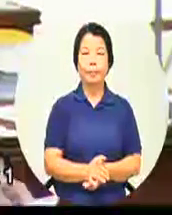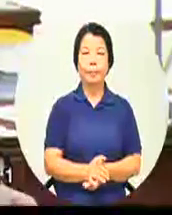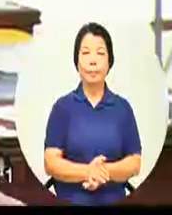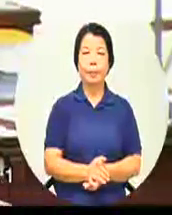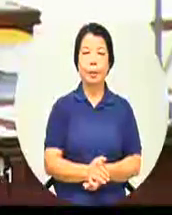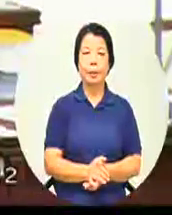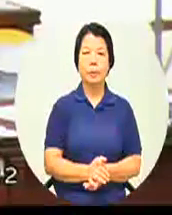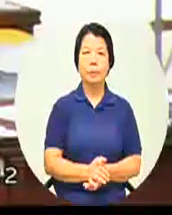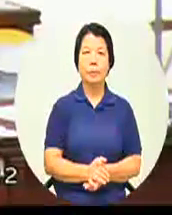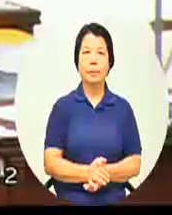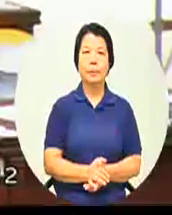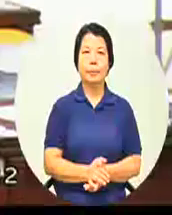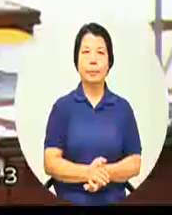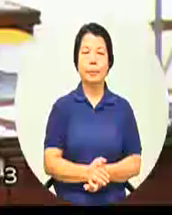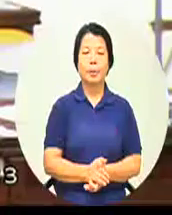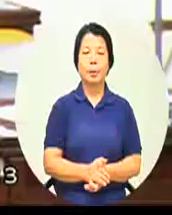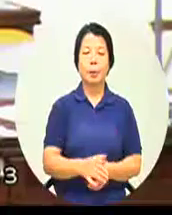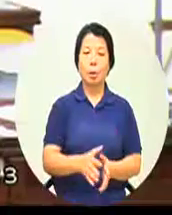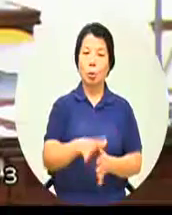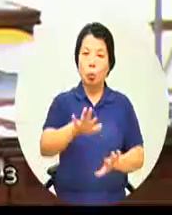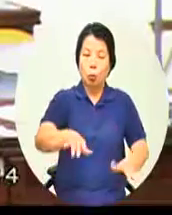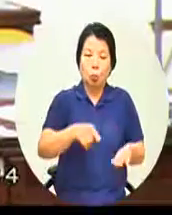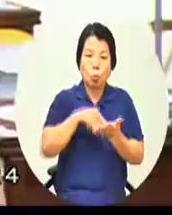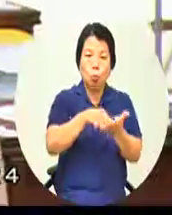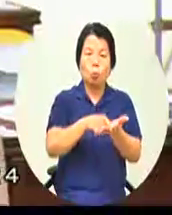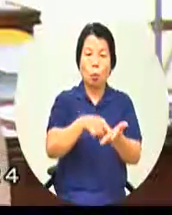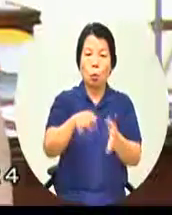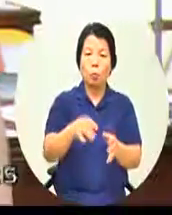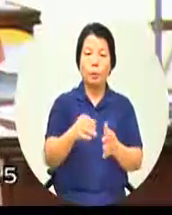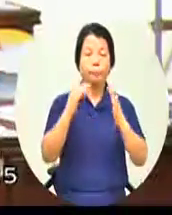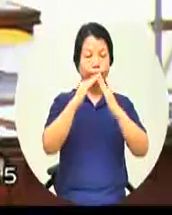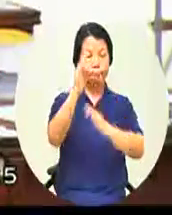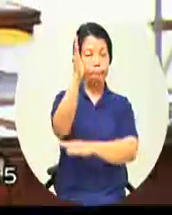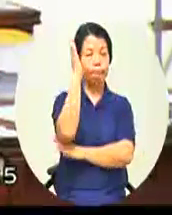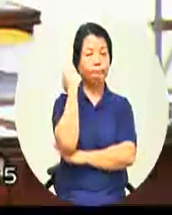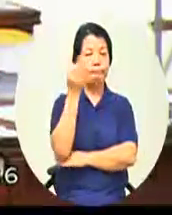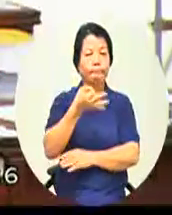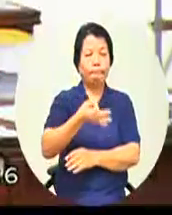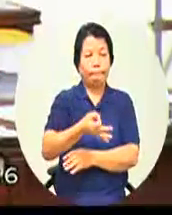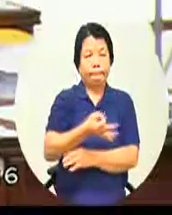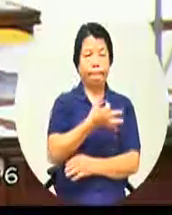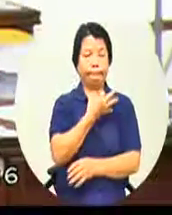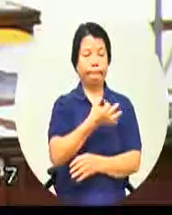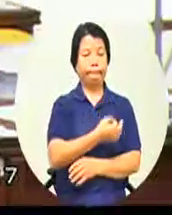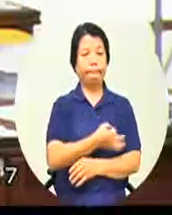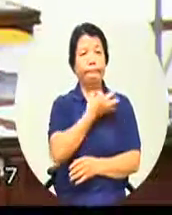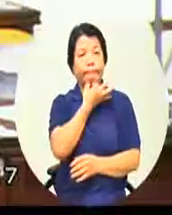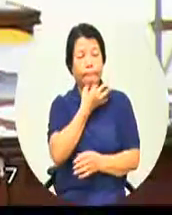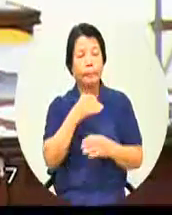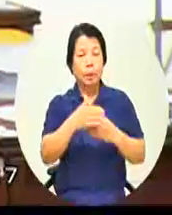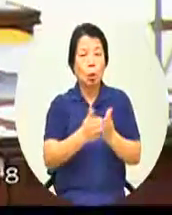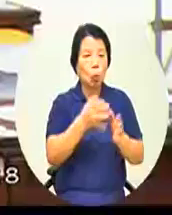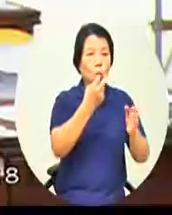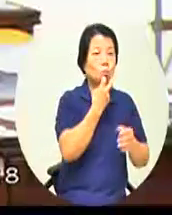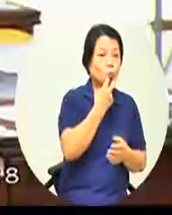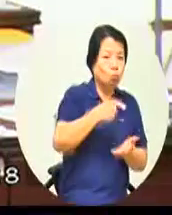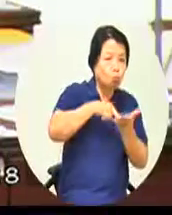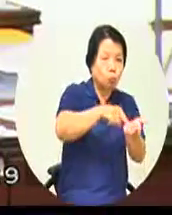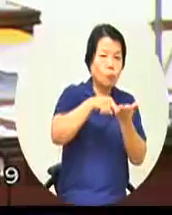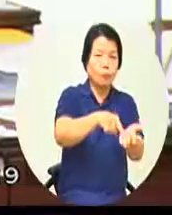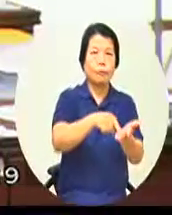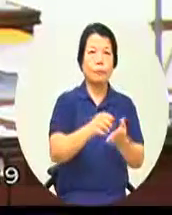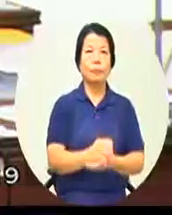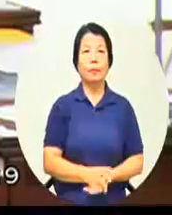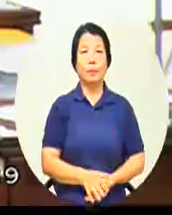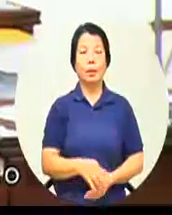咱还是爱安怎来争取嘞？吼，咱的财源也无用足好，但是咱这中央的钱，对不对？吼，咱是安怎来用来争取嘞？对不对？吼，该